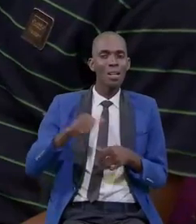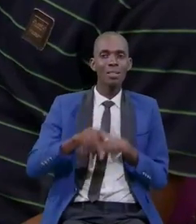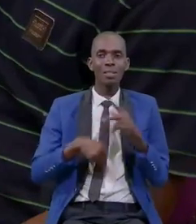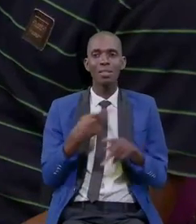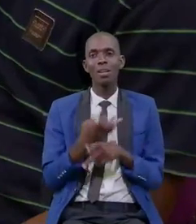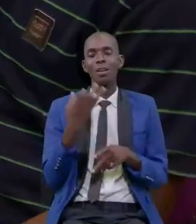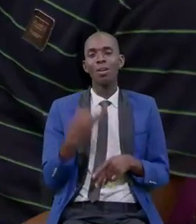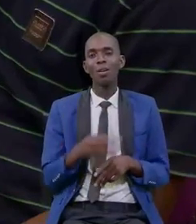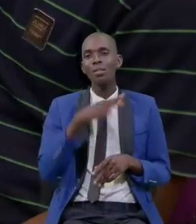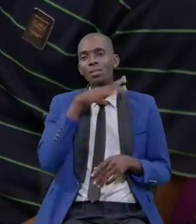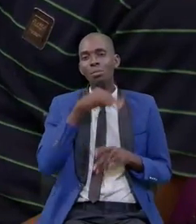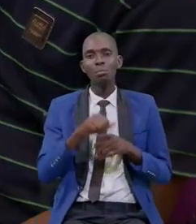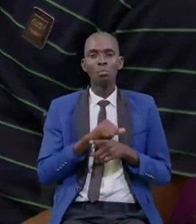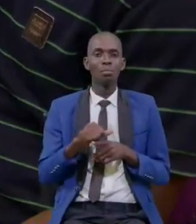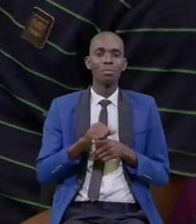de suie de la chair.